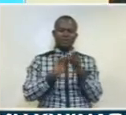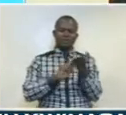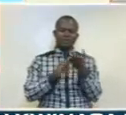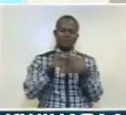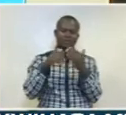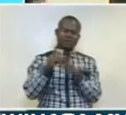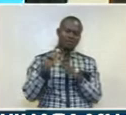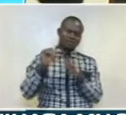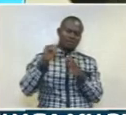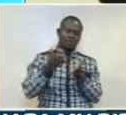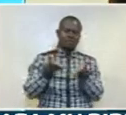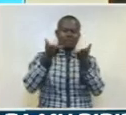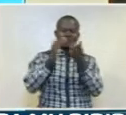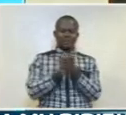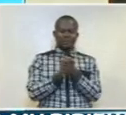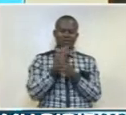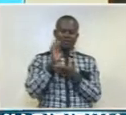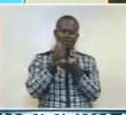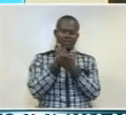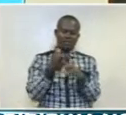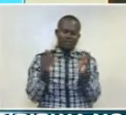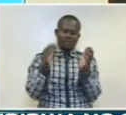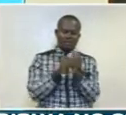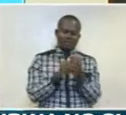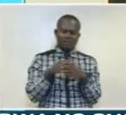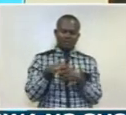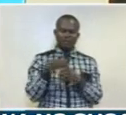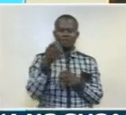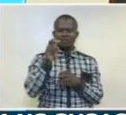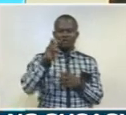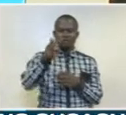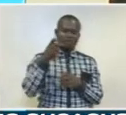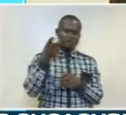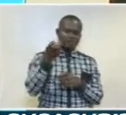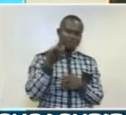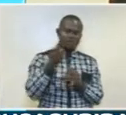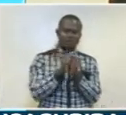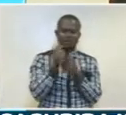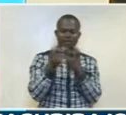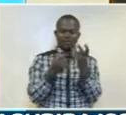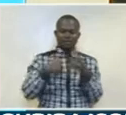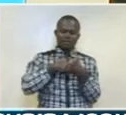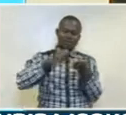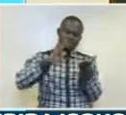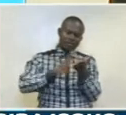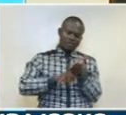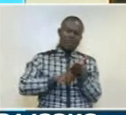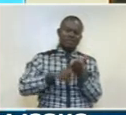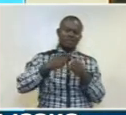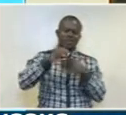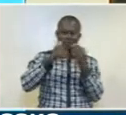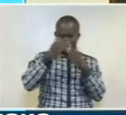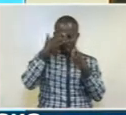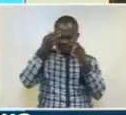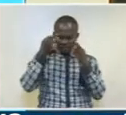no guhaguruka. Bizafasha kandi no mu gutwara abantu n'ibintu. Ndabahamiriza ko urugendo twafashe ku